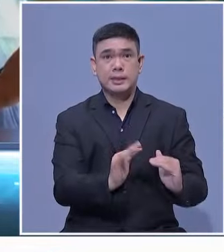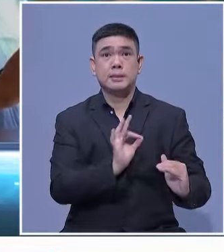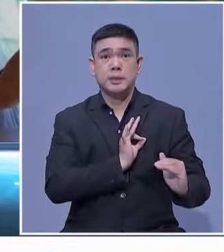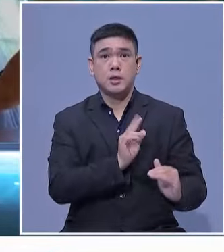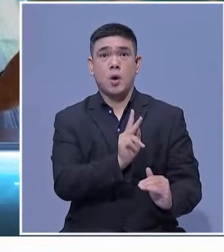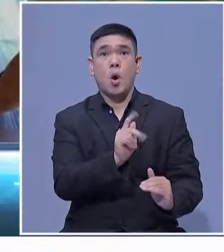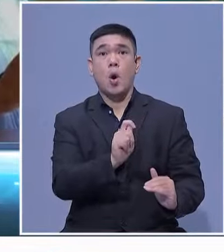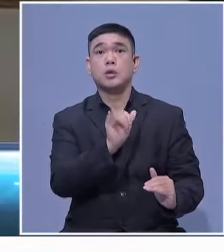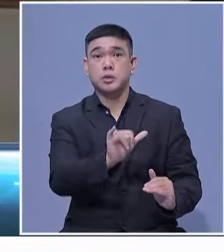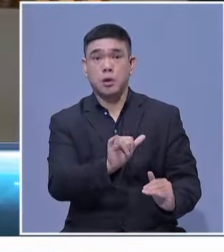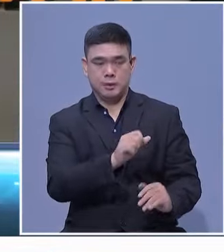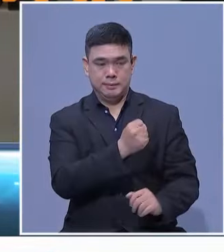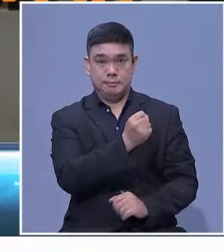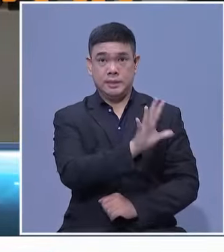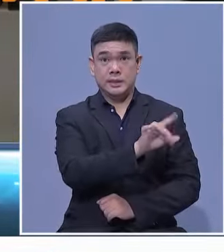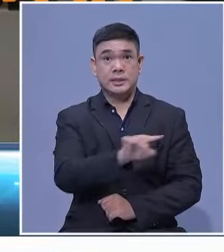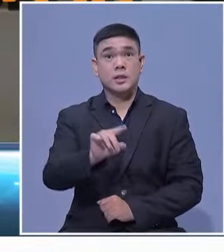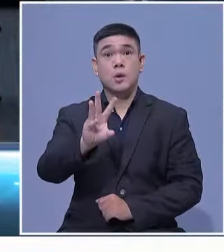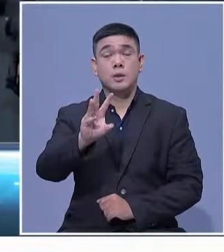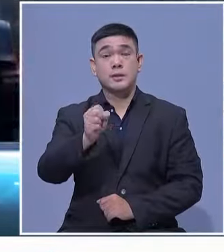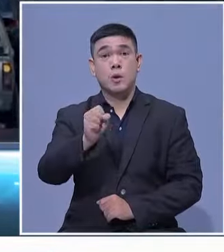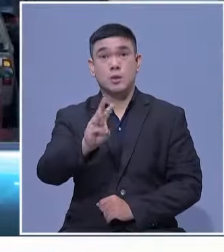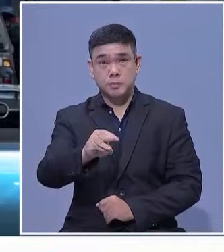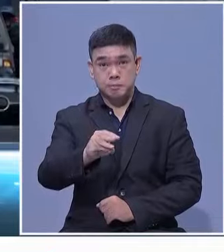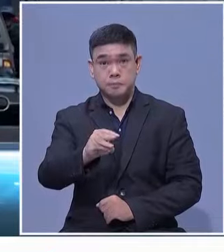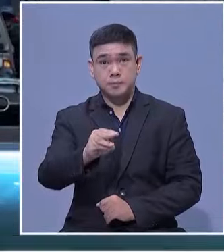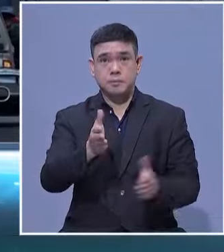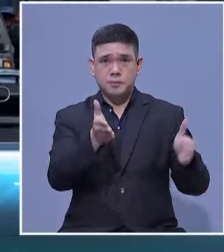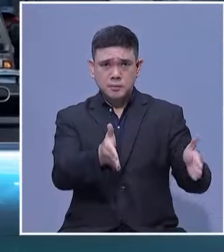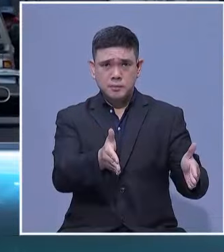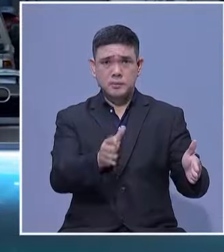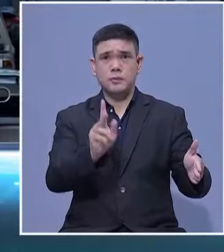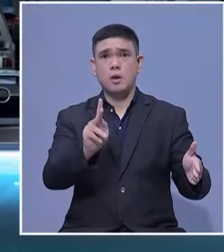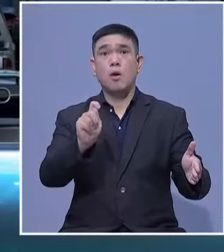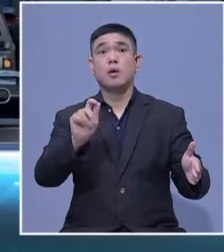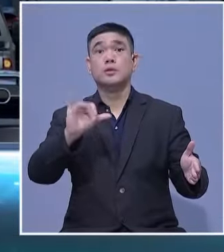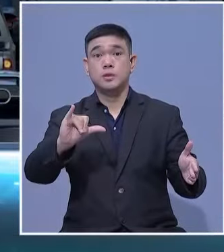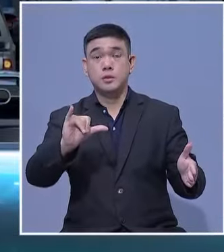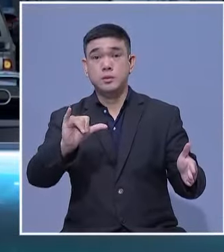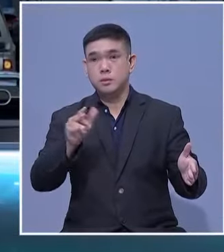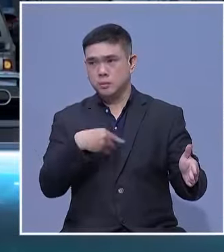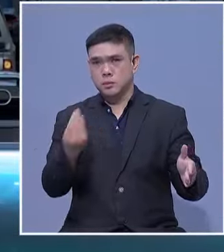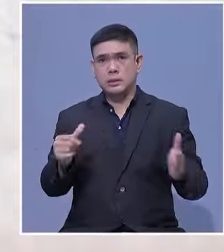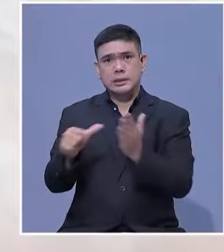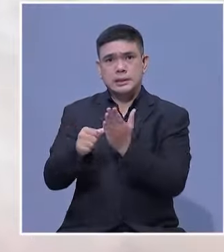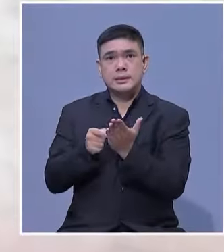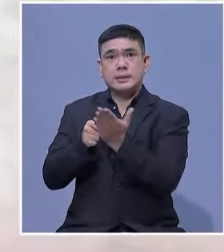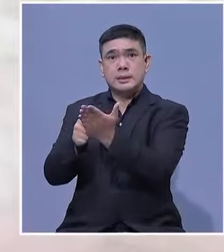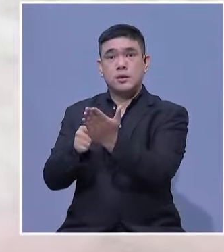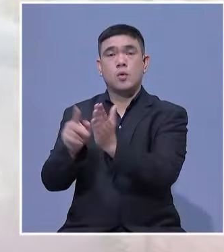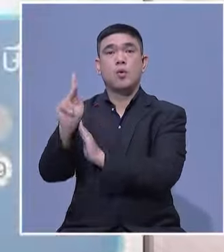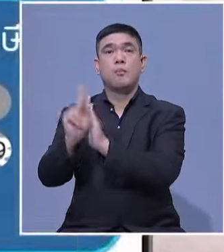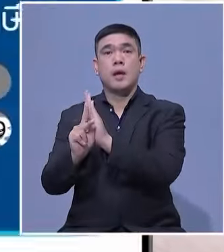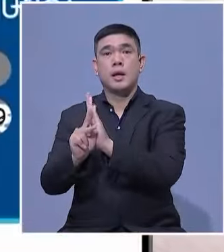กอชที่อายุ 15-60ปีเท่านั้นนะครับโดยทางกอชกำลังทำข้อเสนอแก้กฎหมายเพื่อ